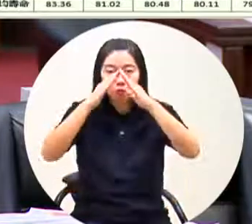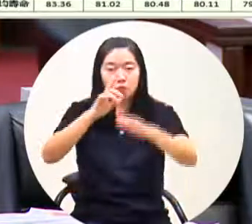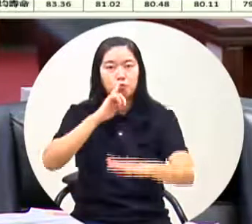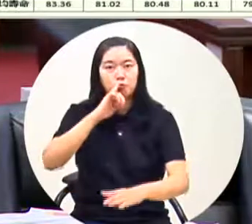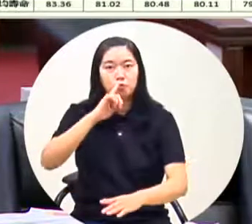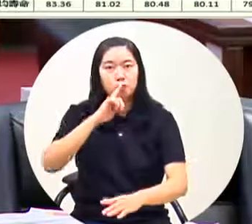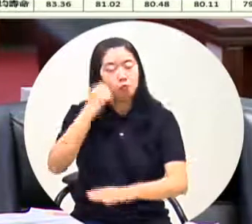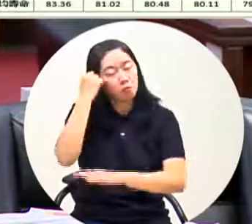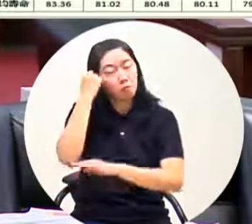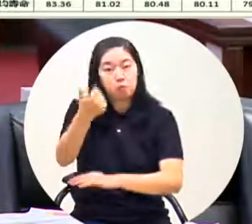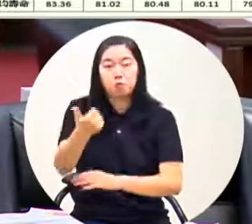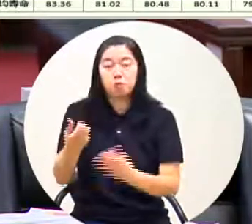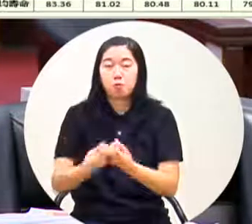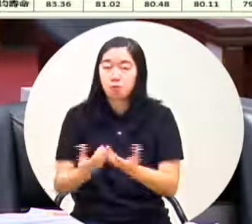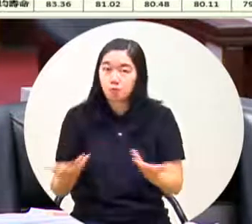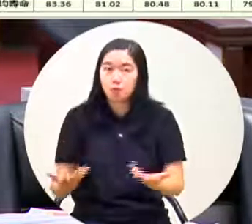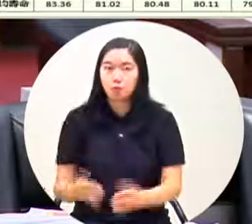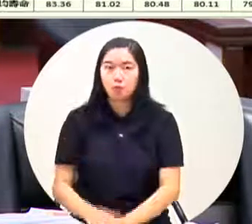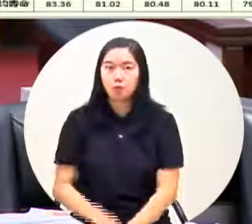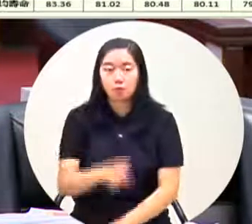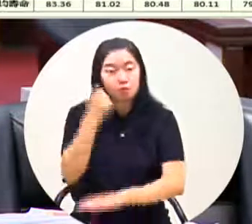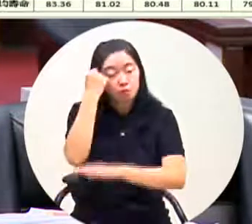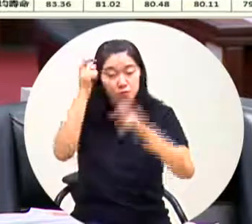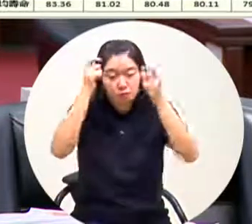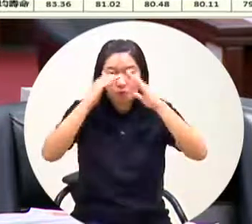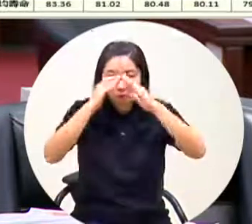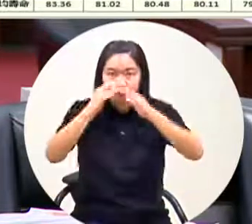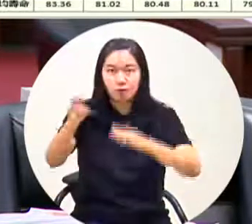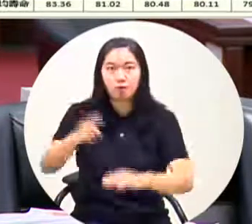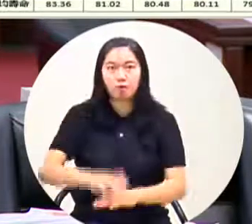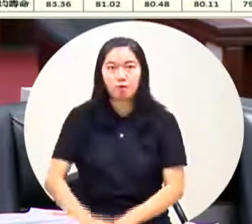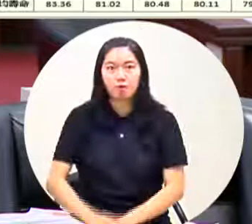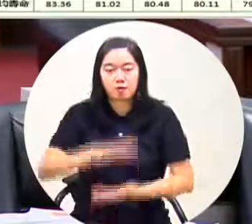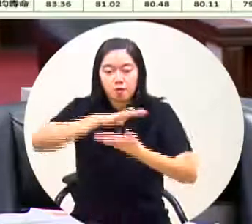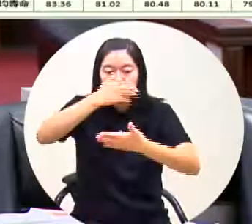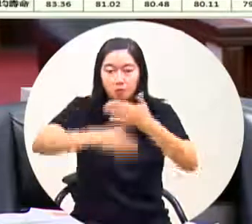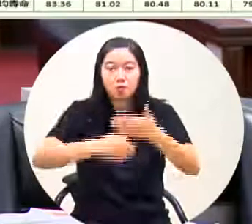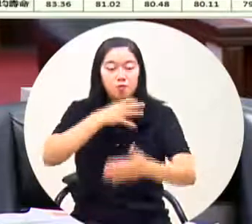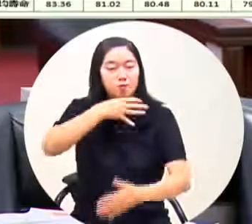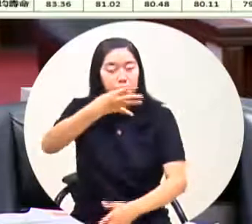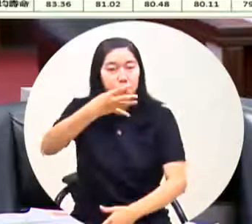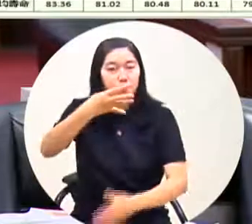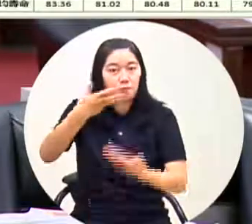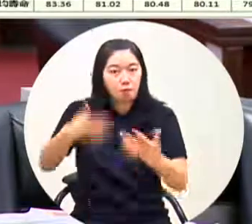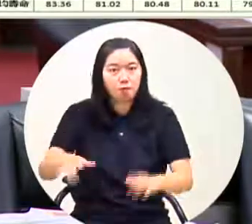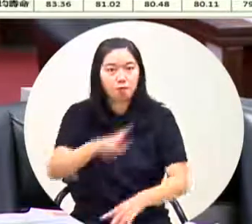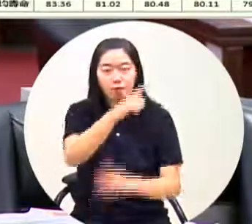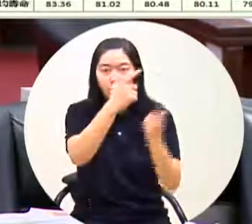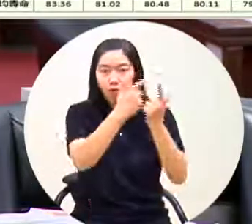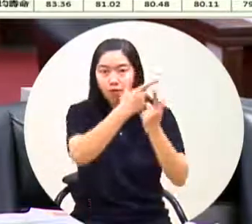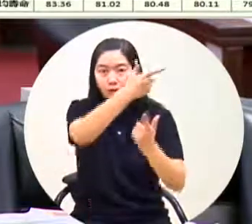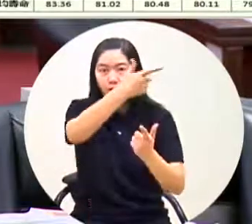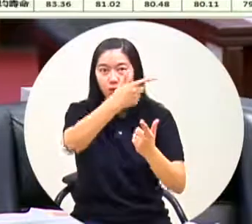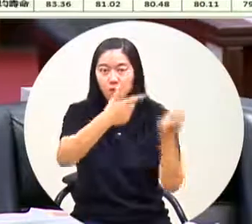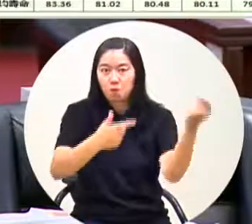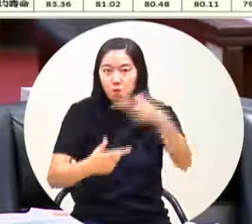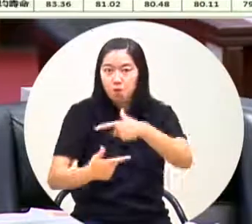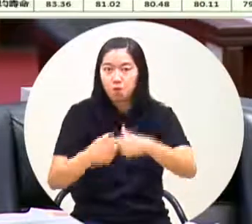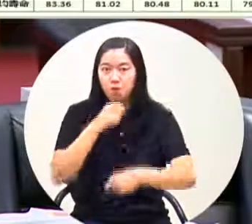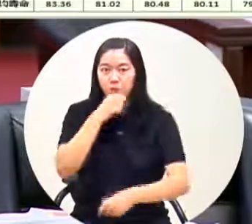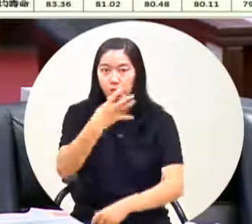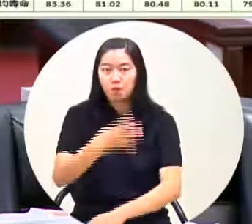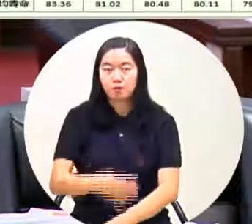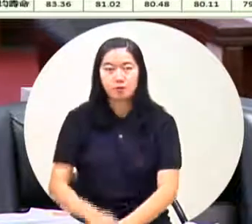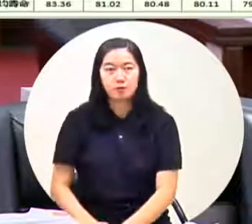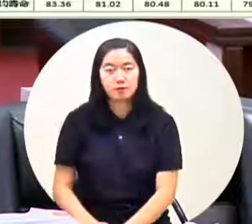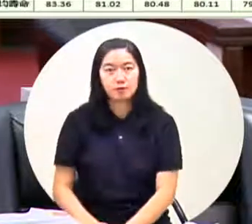市的一个地方？住在高雄市的人要减4岁外呢？比台北市要减4岁外呢？对不对？针对